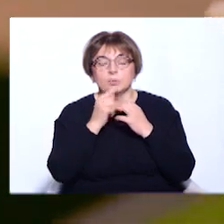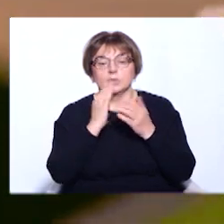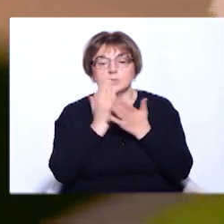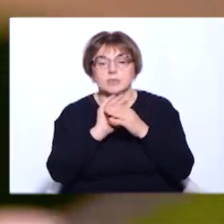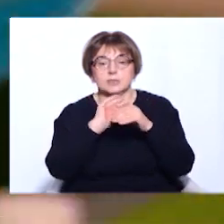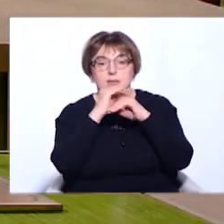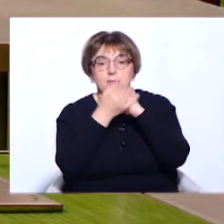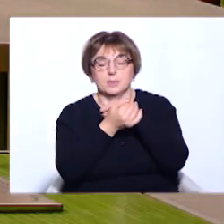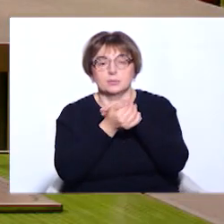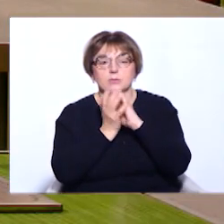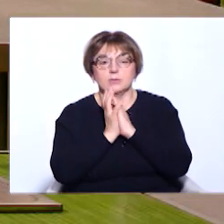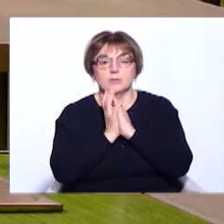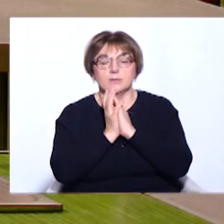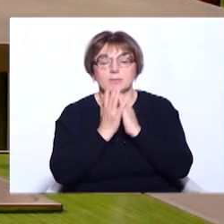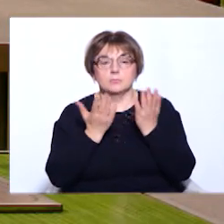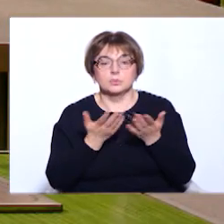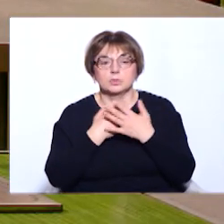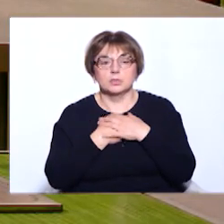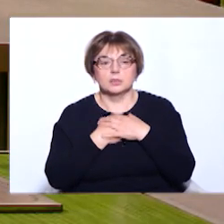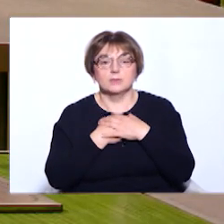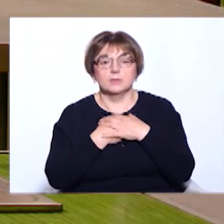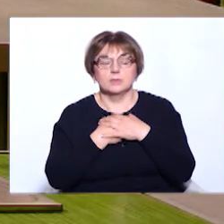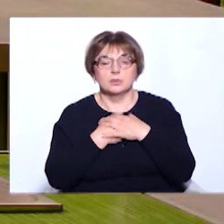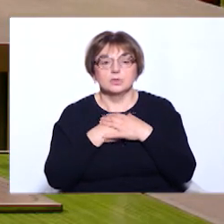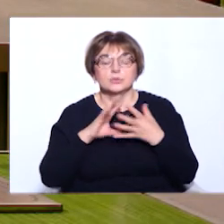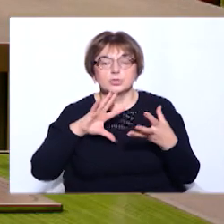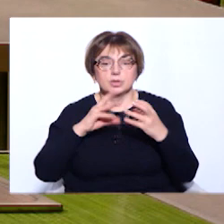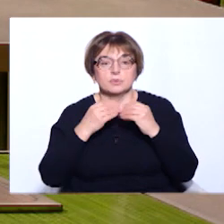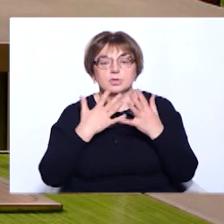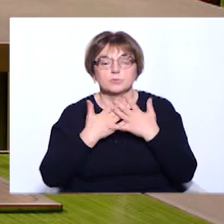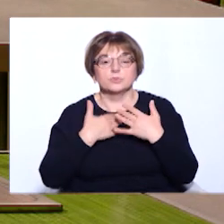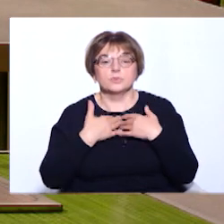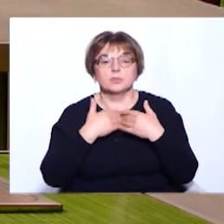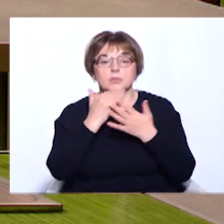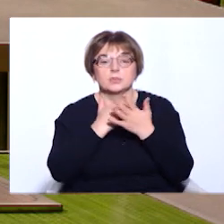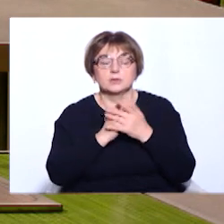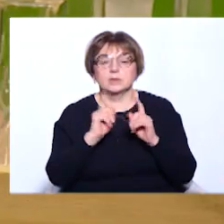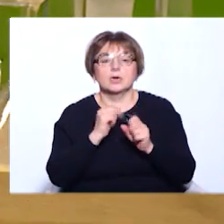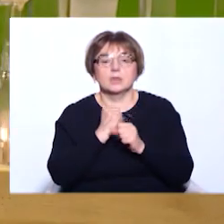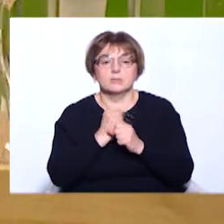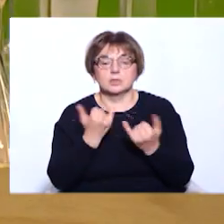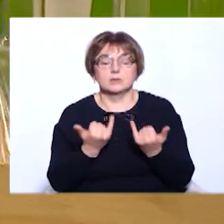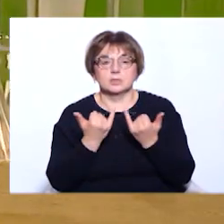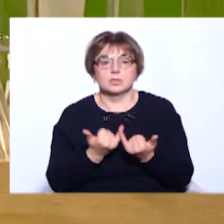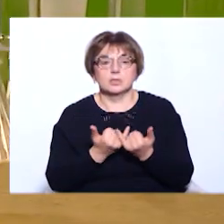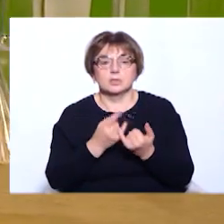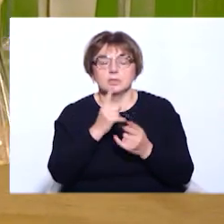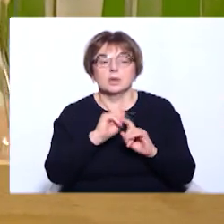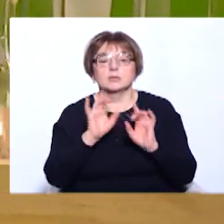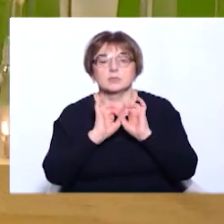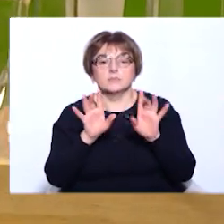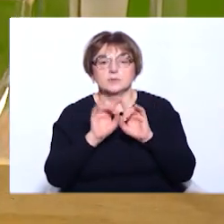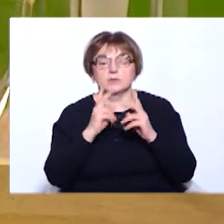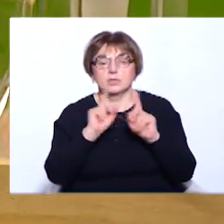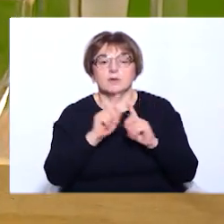დაფარულია. მოდით ახლა შევაჯამოთ ჩვენი გაკვეთილი, რა გავაკეთეთ დღეს, რაზე ვისაუბრეთ,